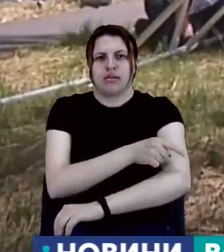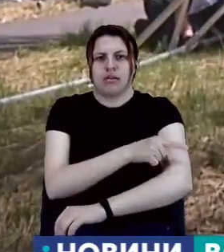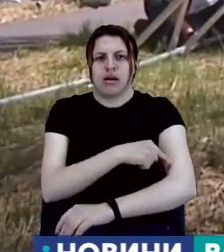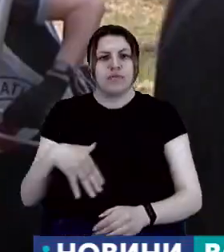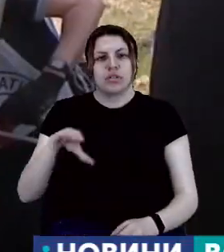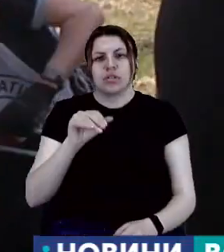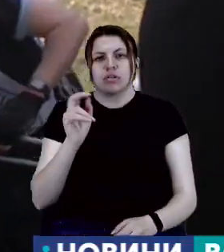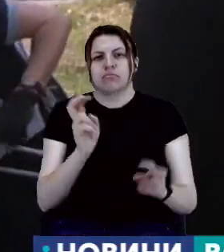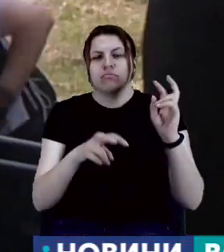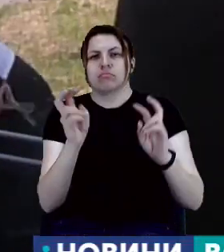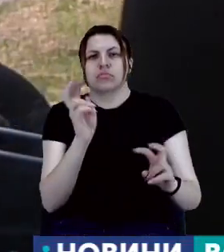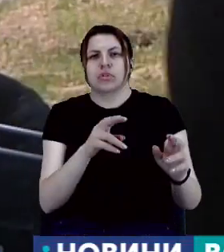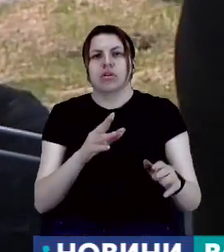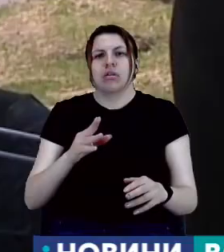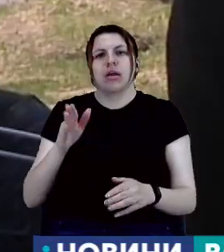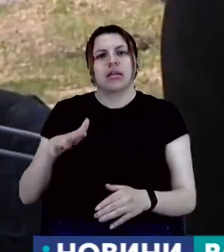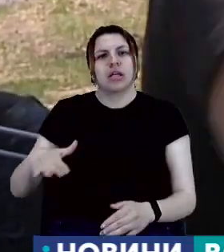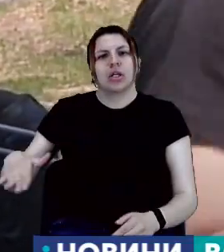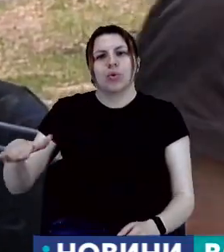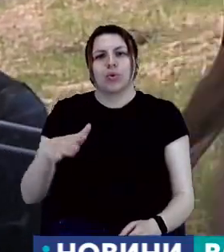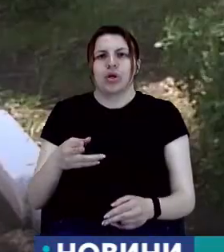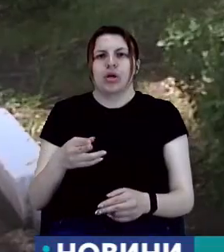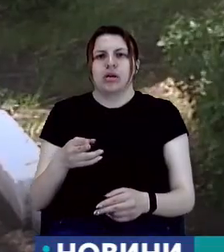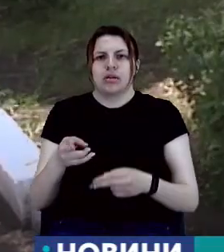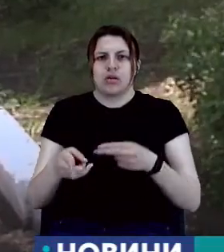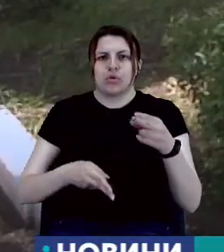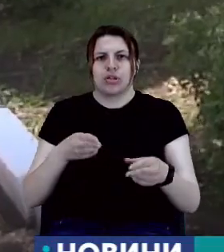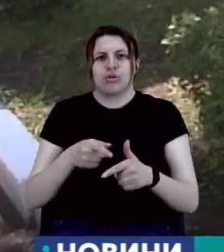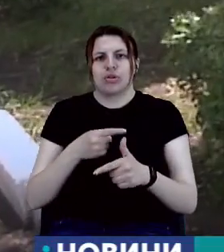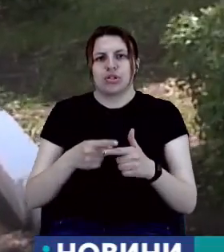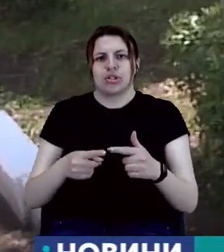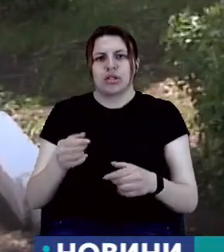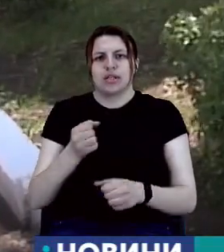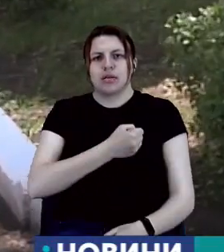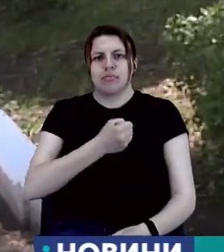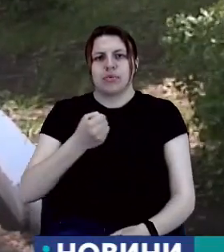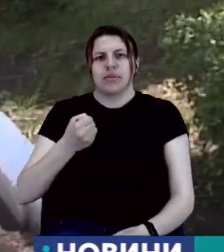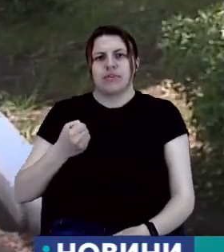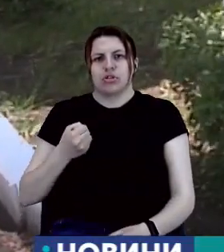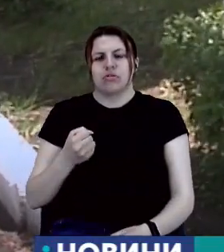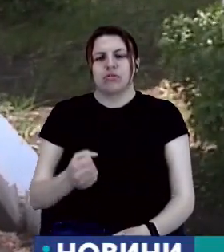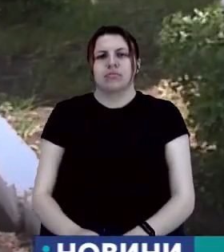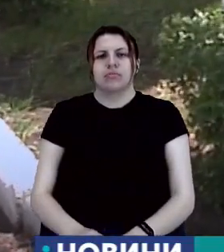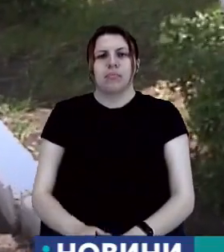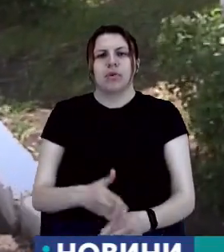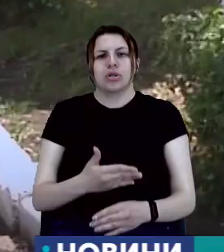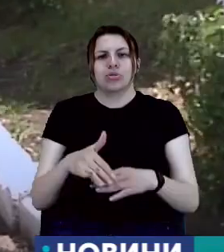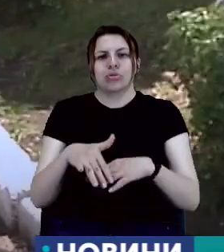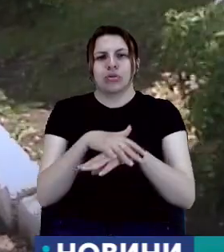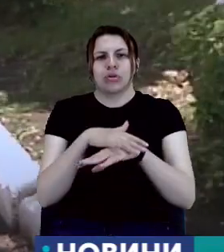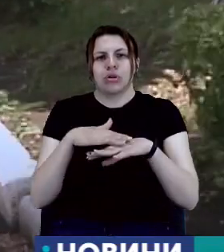територію хірургічного чи терапевтичного корпусів. Міжнародний Красний Хрест предоставив